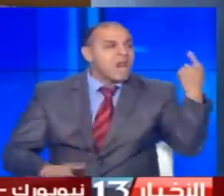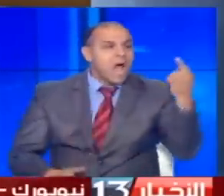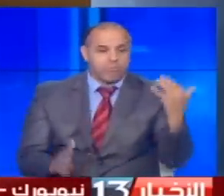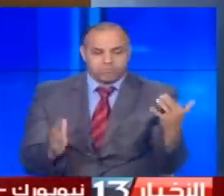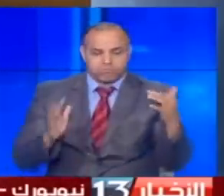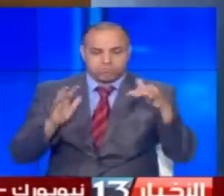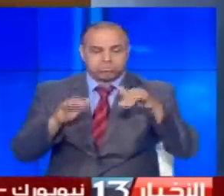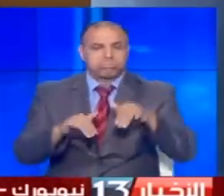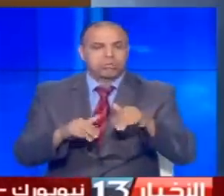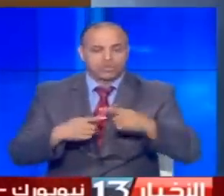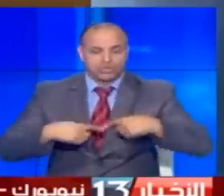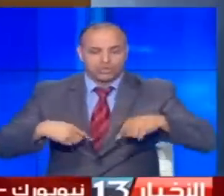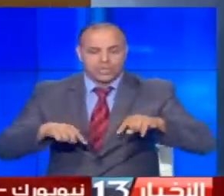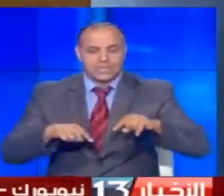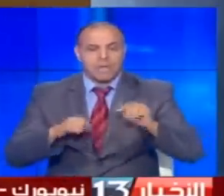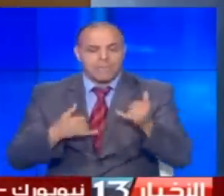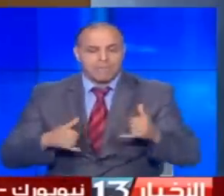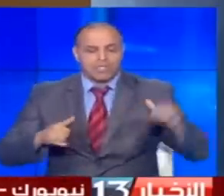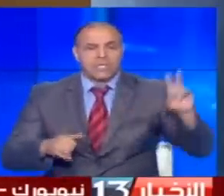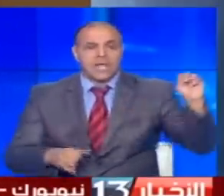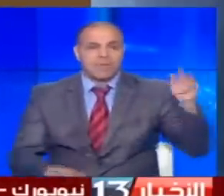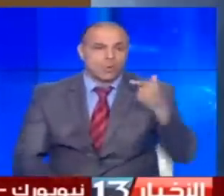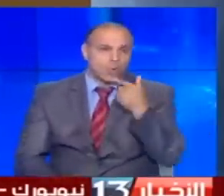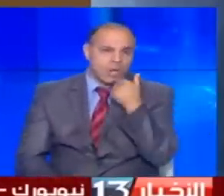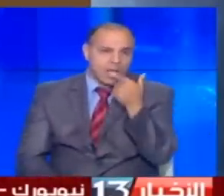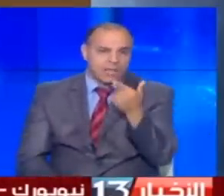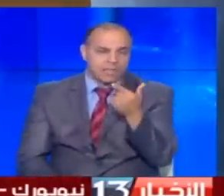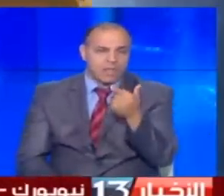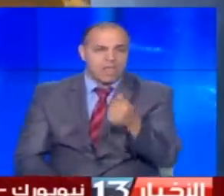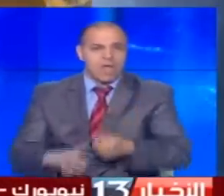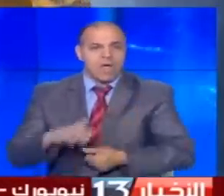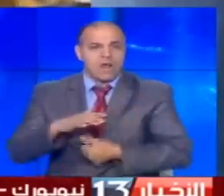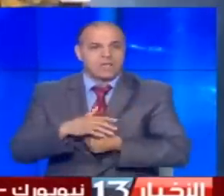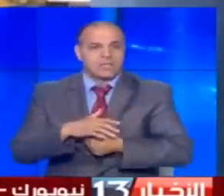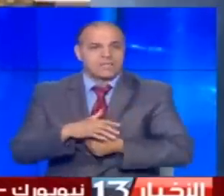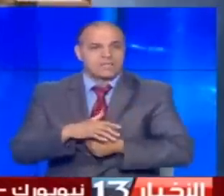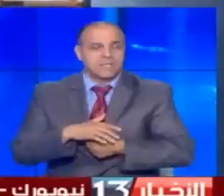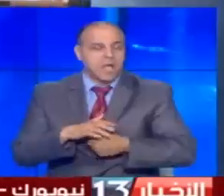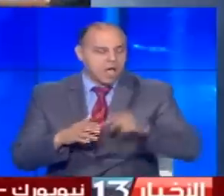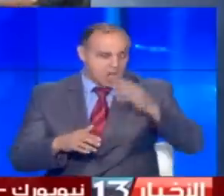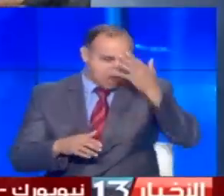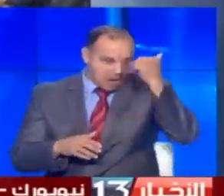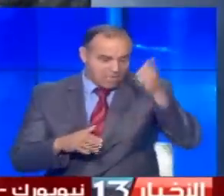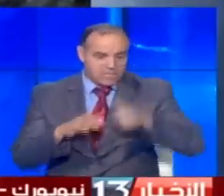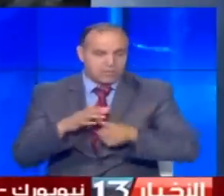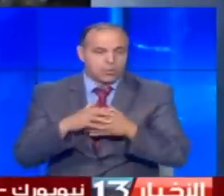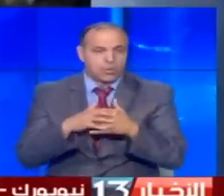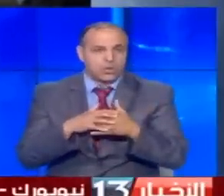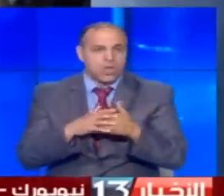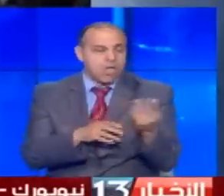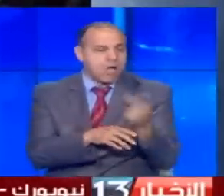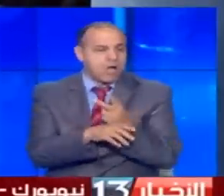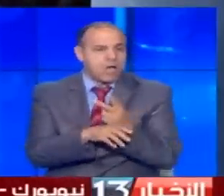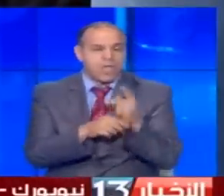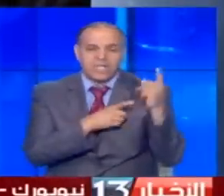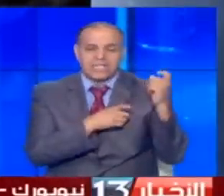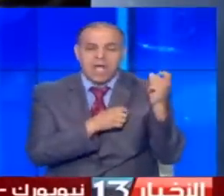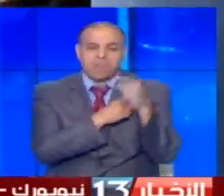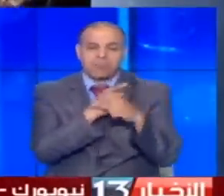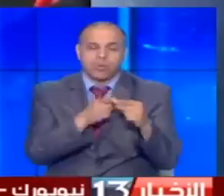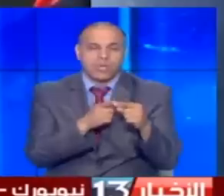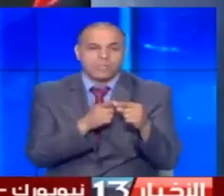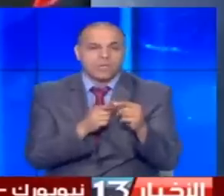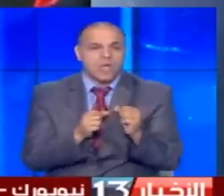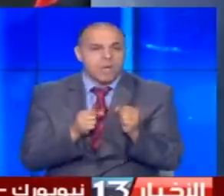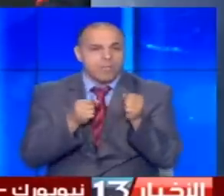الكبرى في جلسه لمجلس الامن الدولي تراسها دون ان خصوصا في مواجهه خطر اسلحه الدمار الشامل في